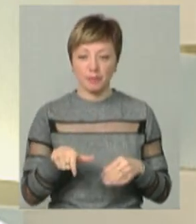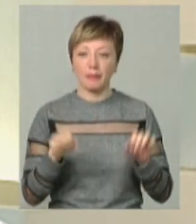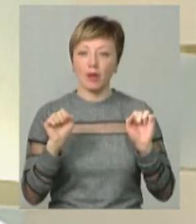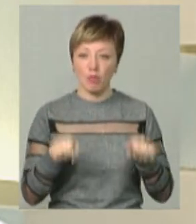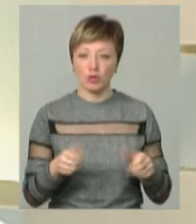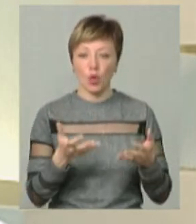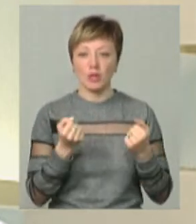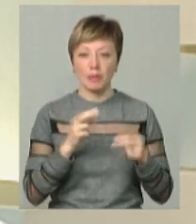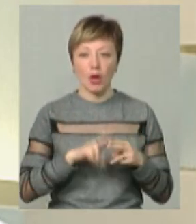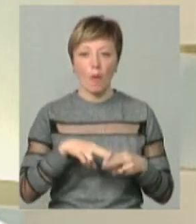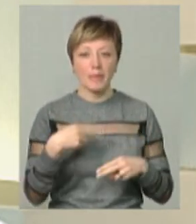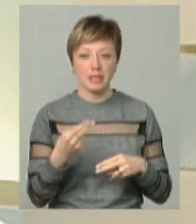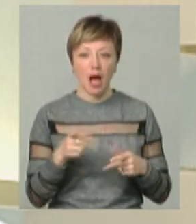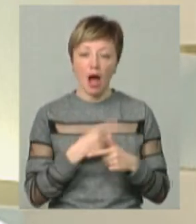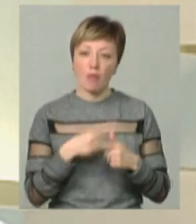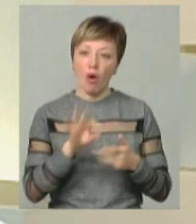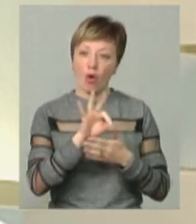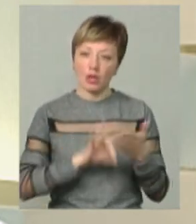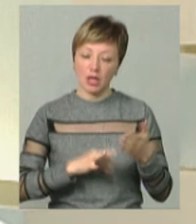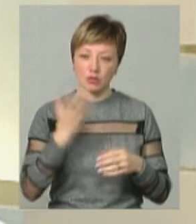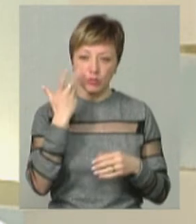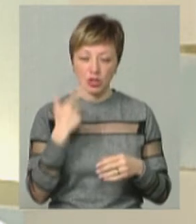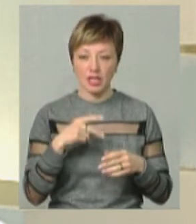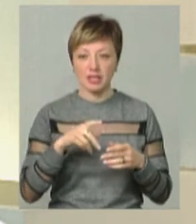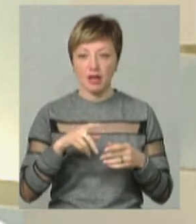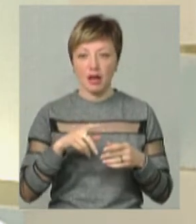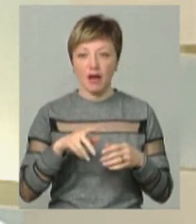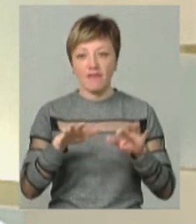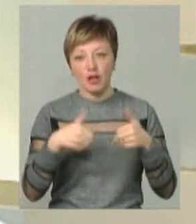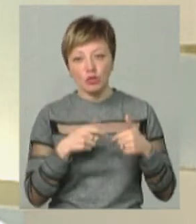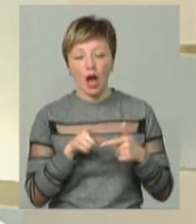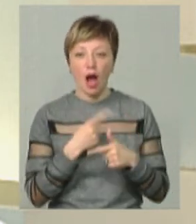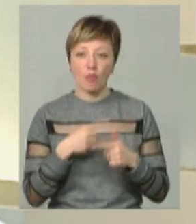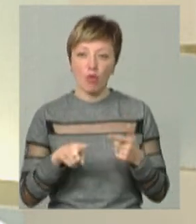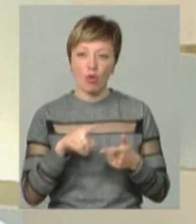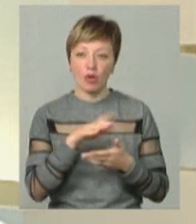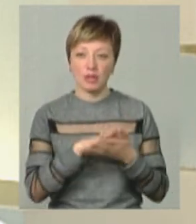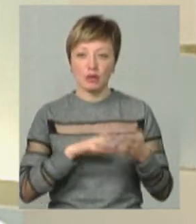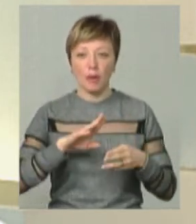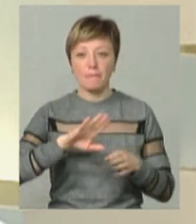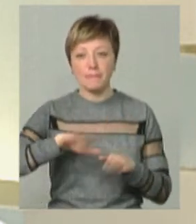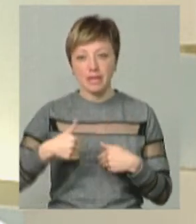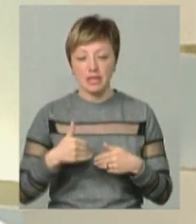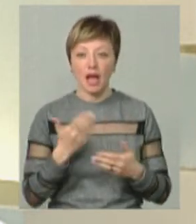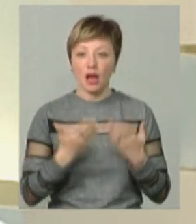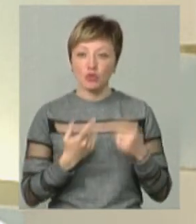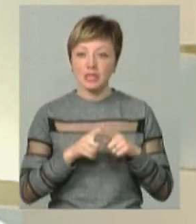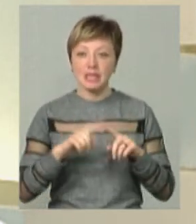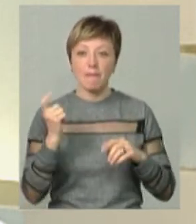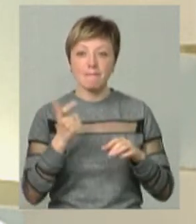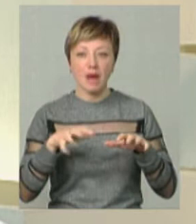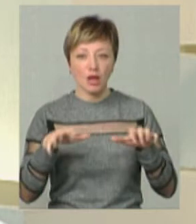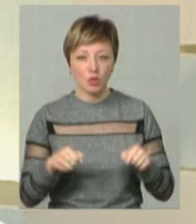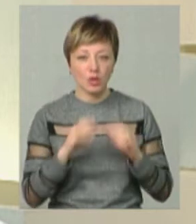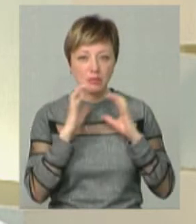може отримати компенсацію або одразу під час вилучення, дивлячись, яка ситуація, або вже після. Якщо це майно збереглося